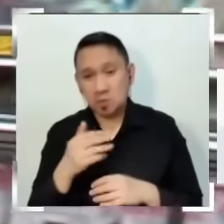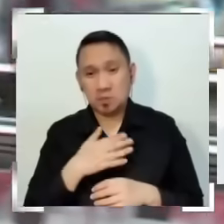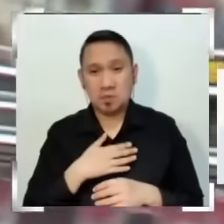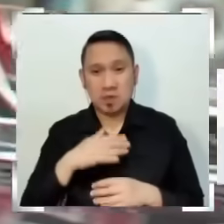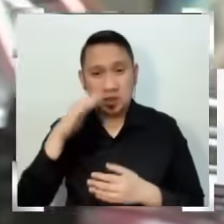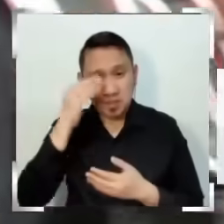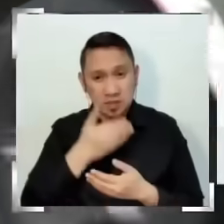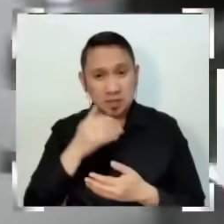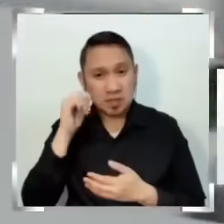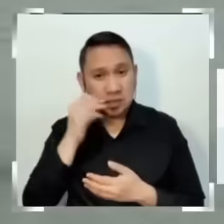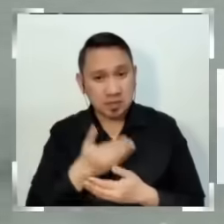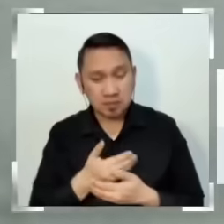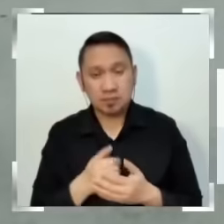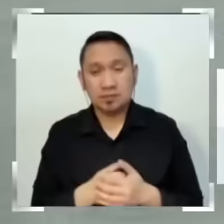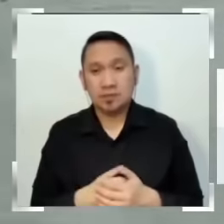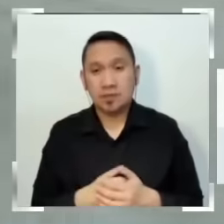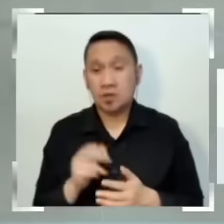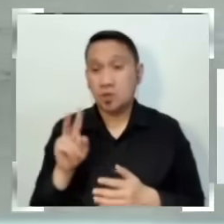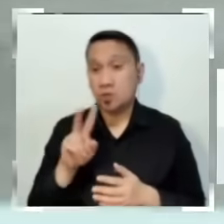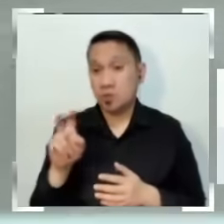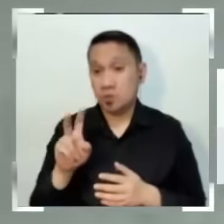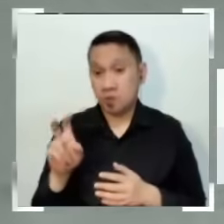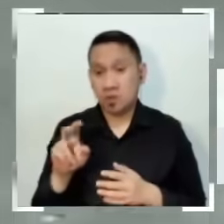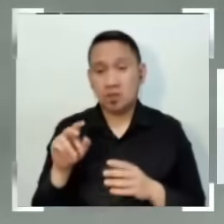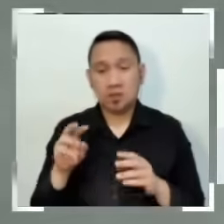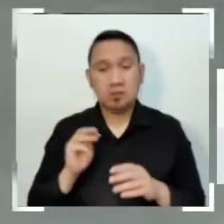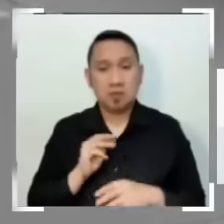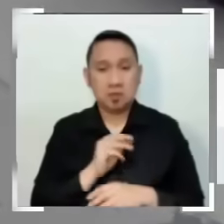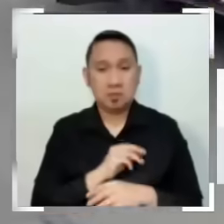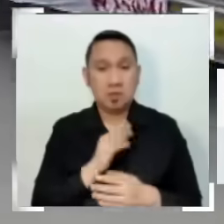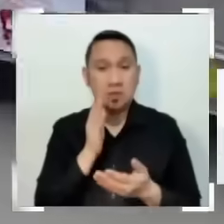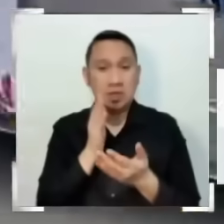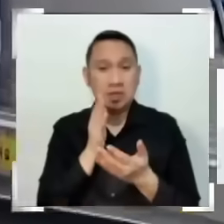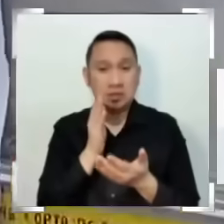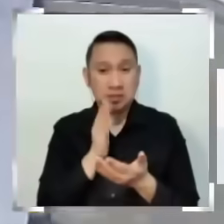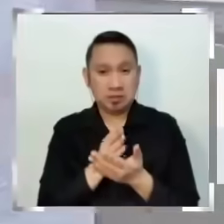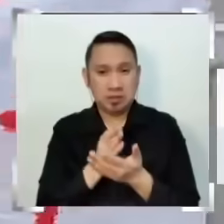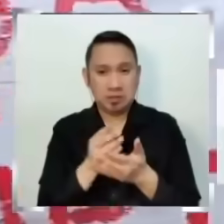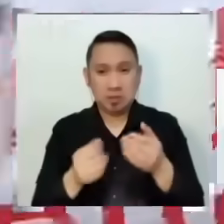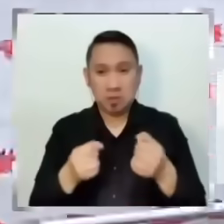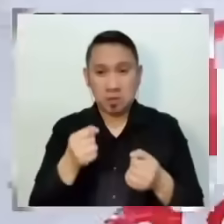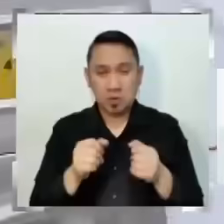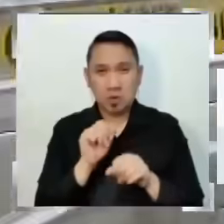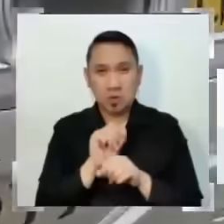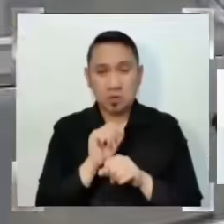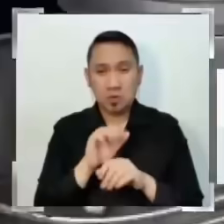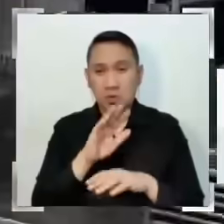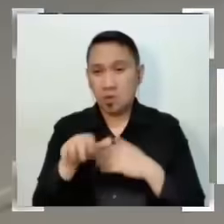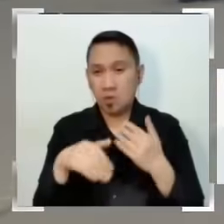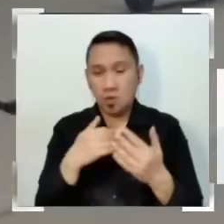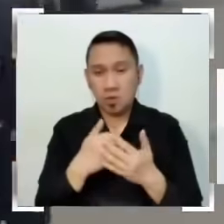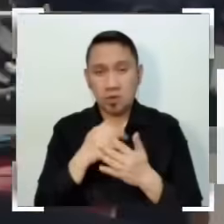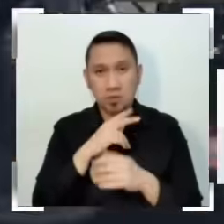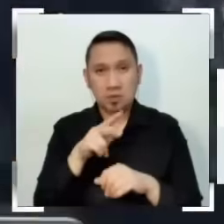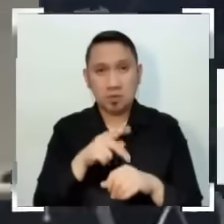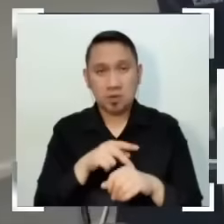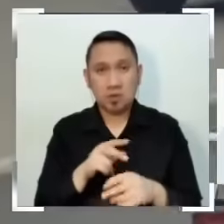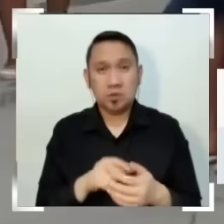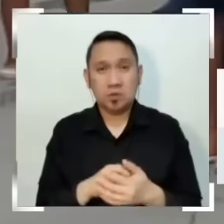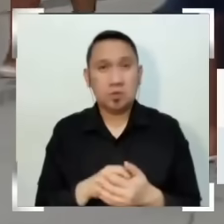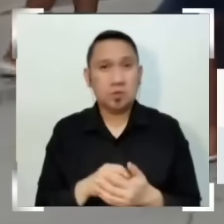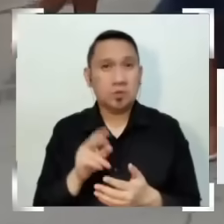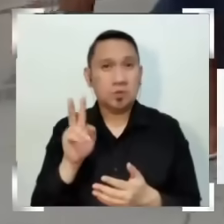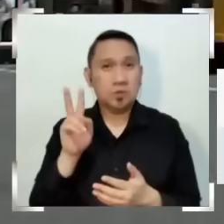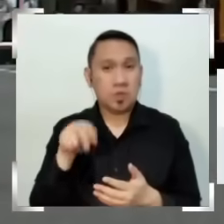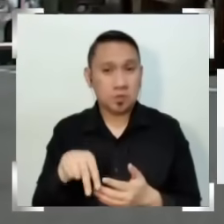Tinatayang 200 kasapi ng grupong manibela ang nagtigil pasada ngayong araw. Sa buong bansa, umabot daw sa 200,000 units ng traditional jeepney